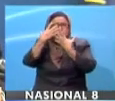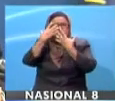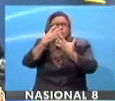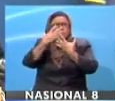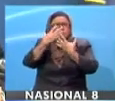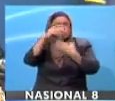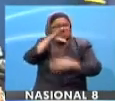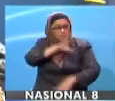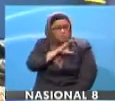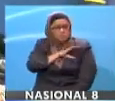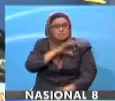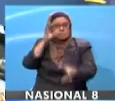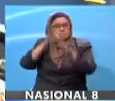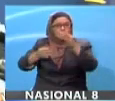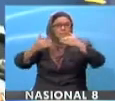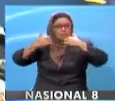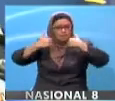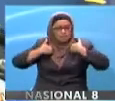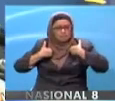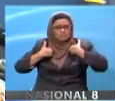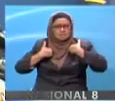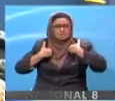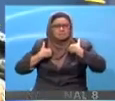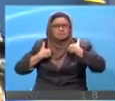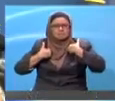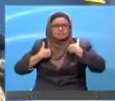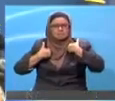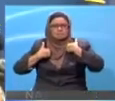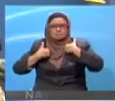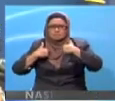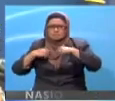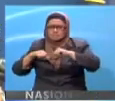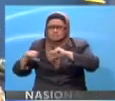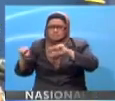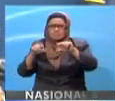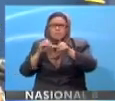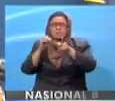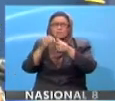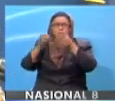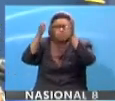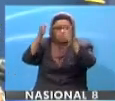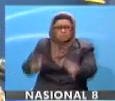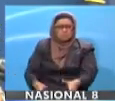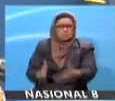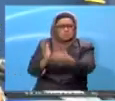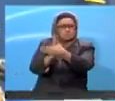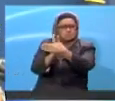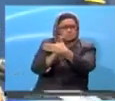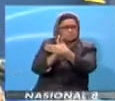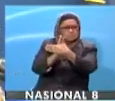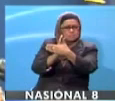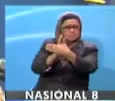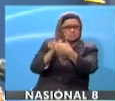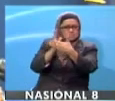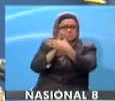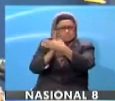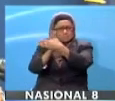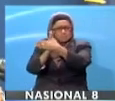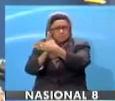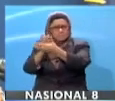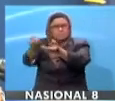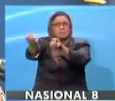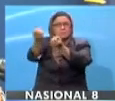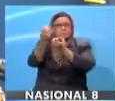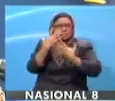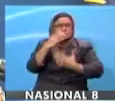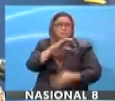terdapat pergerakan ataupun orang-orang yang mencurigai atau disyaki kepada pihak polis